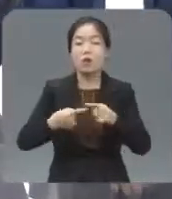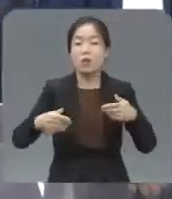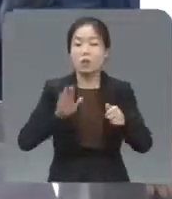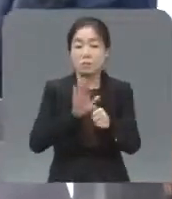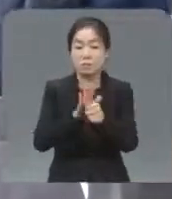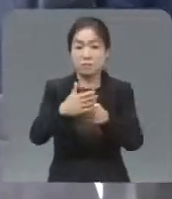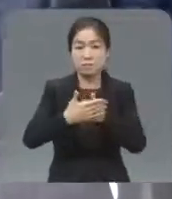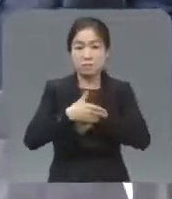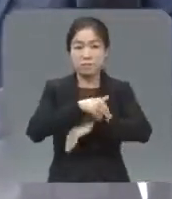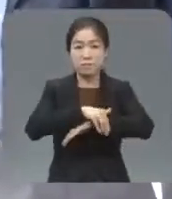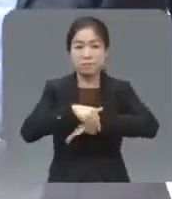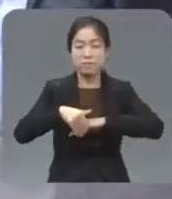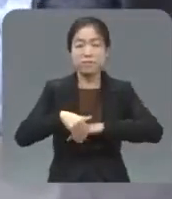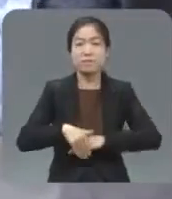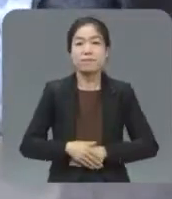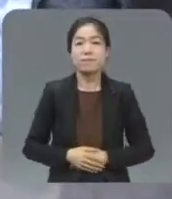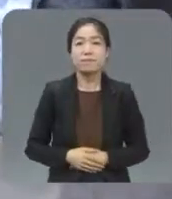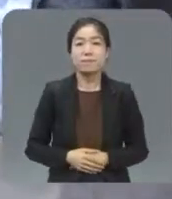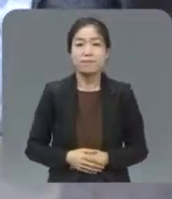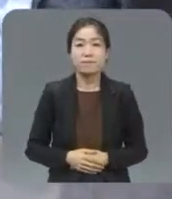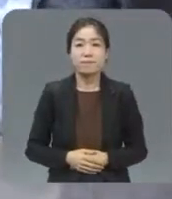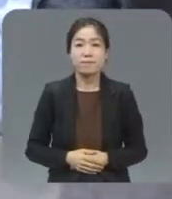방침입니다 지금까지 단 신부 리핀 이었읍니다